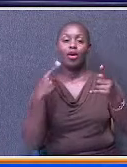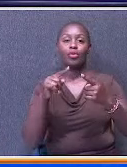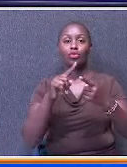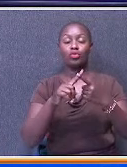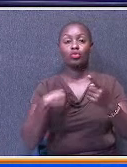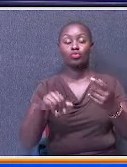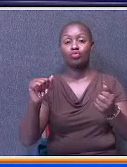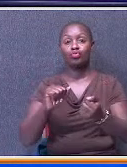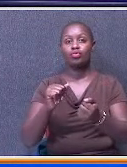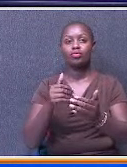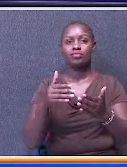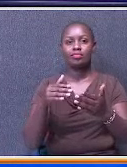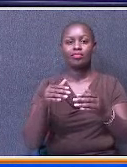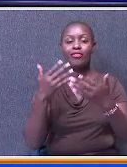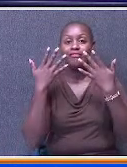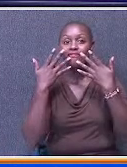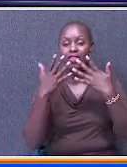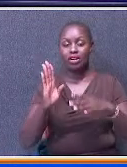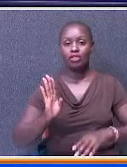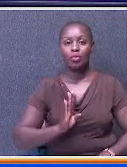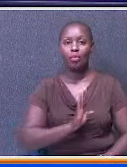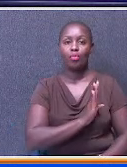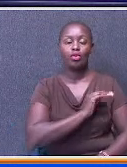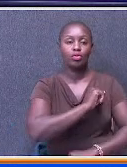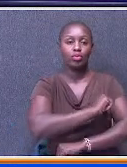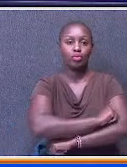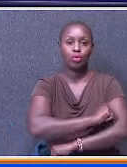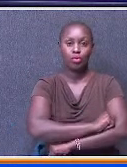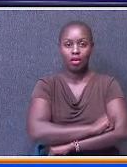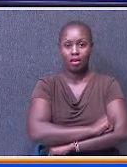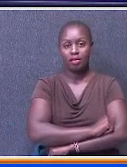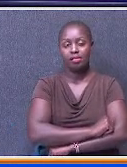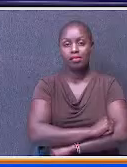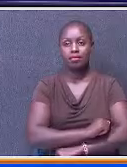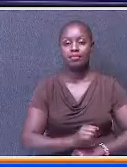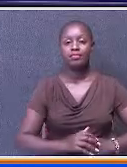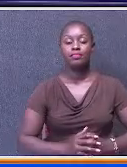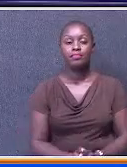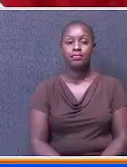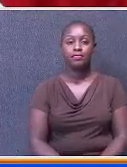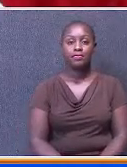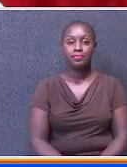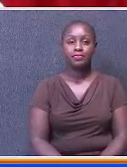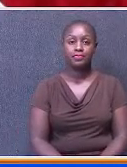shule za sekondari za bweni. Silvia Nyongesa na uketo wa taarifa hiyo.